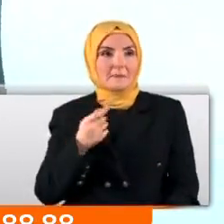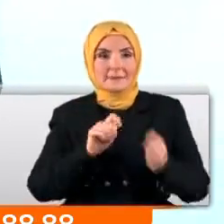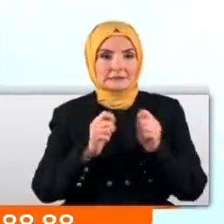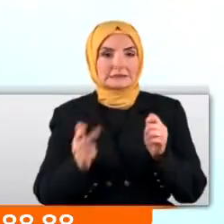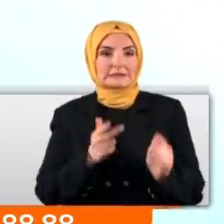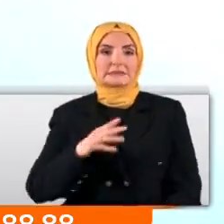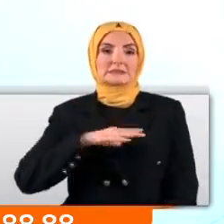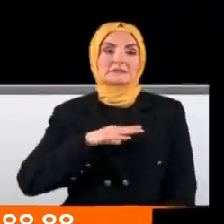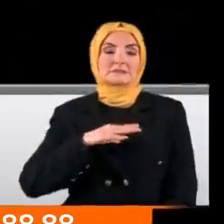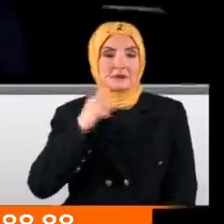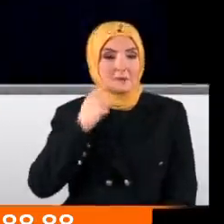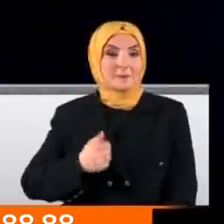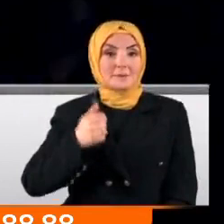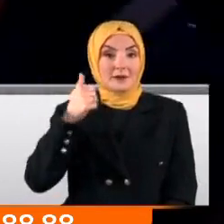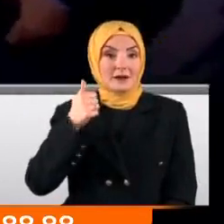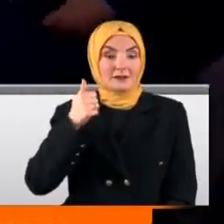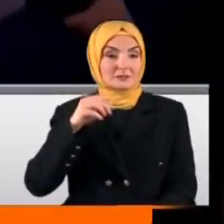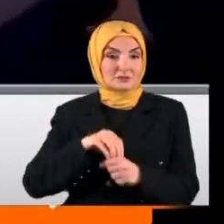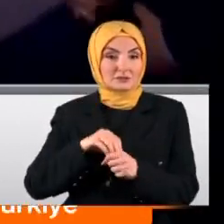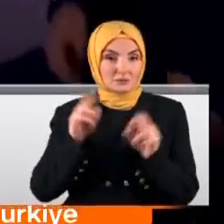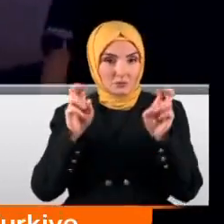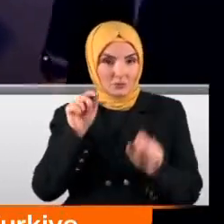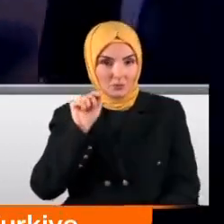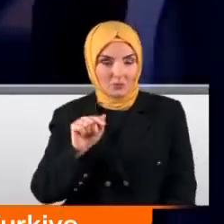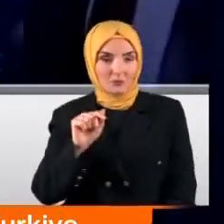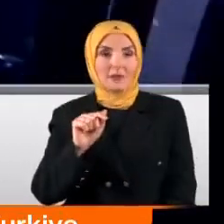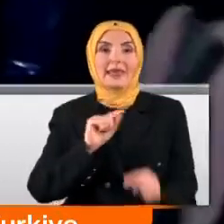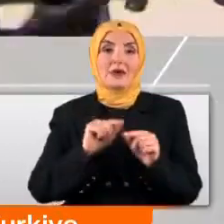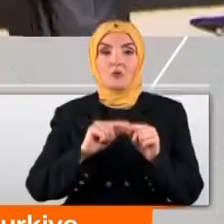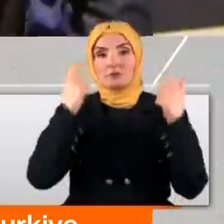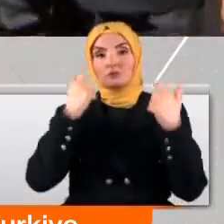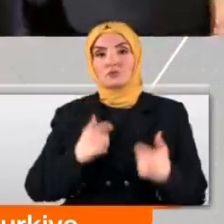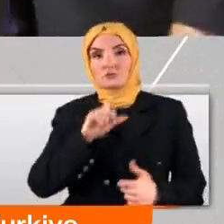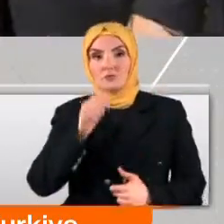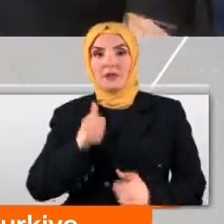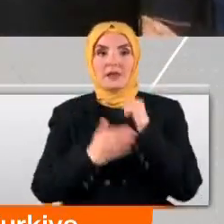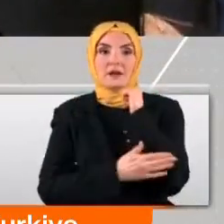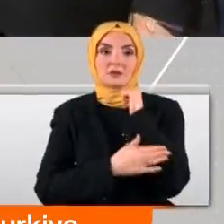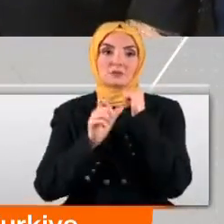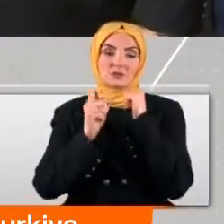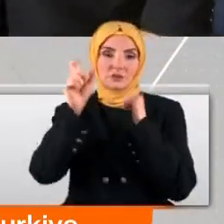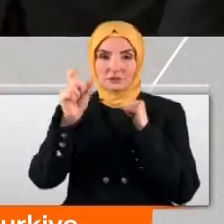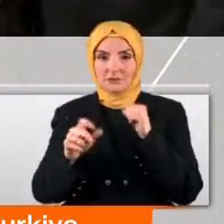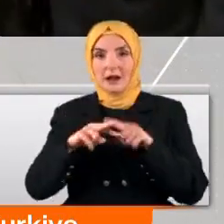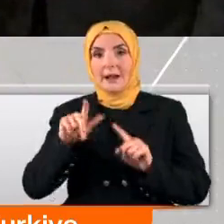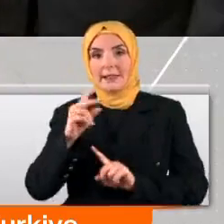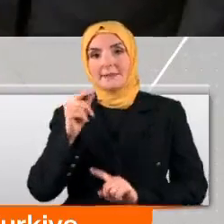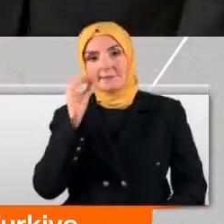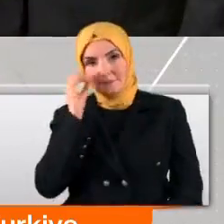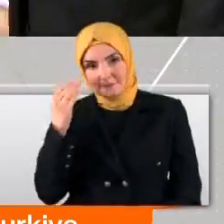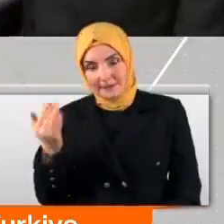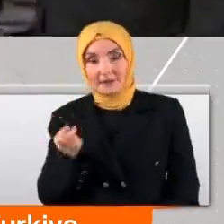Cumhurbaşkanı Yardımcılığı görevinin Deva Partisi Genel Başkanı Ali Babacan'a, Ekonomi Bakanlığı'nınsa İyi Partili Bilge Yılmaz'a